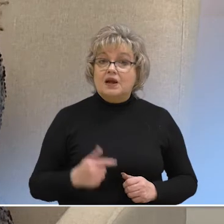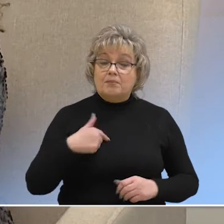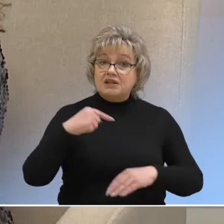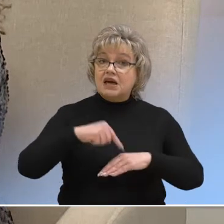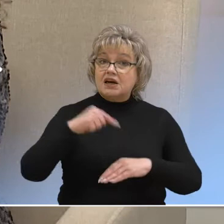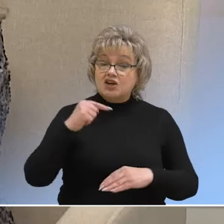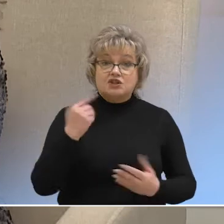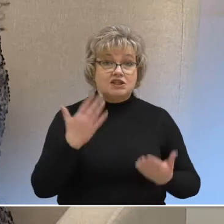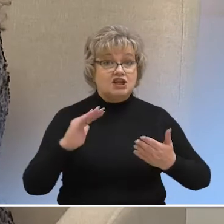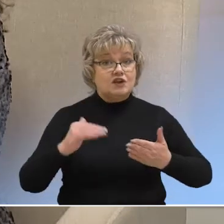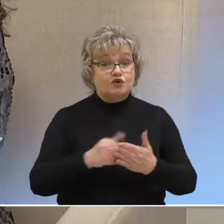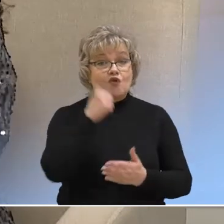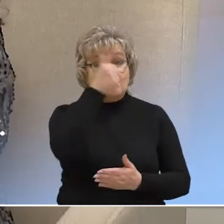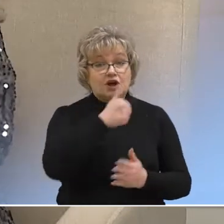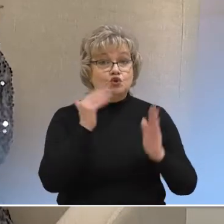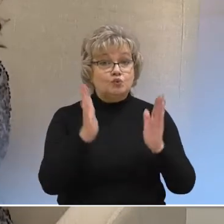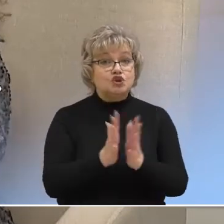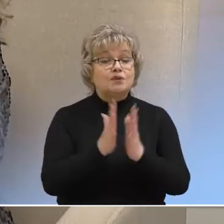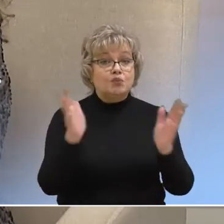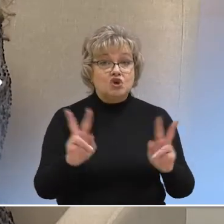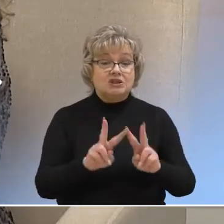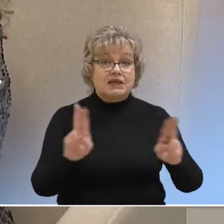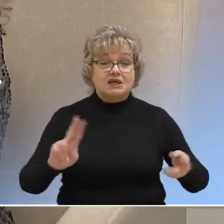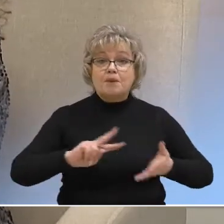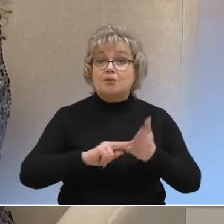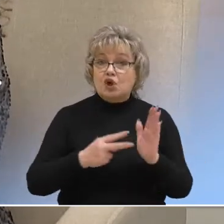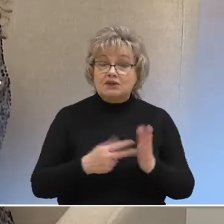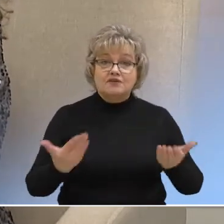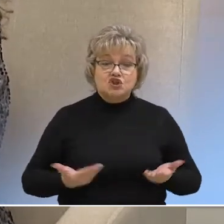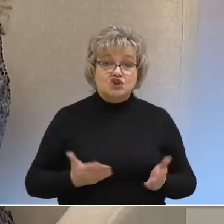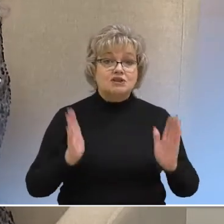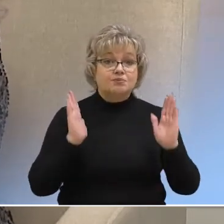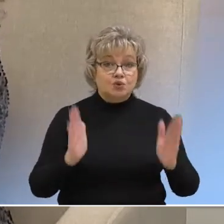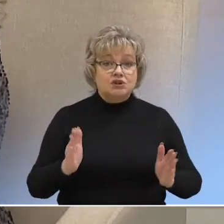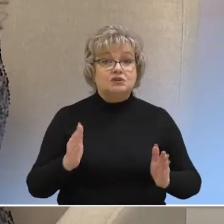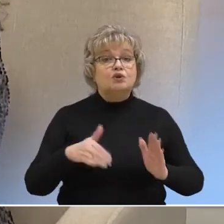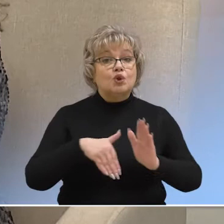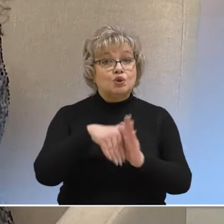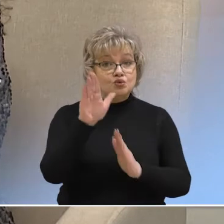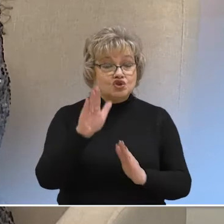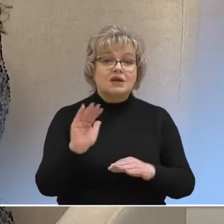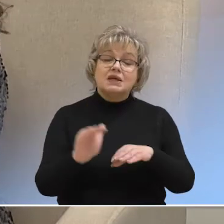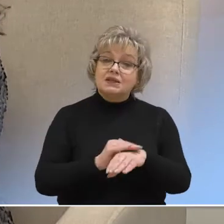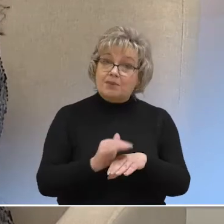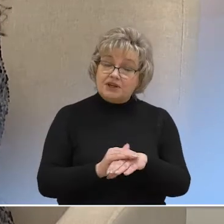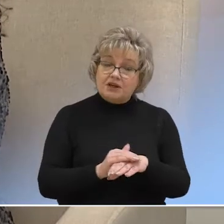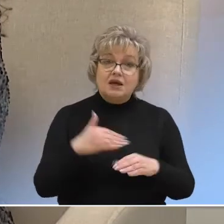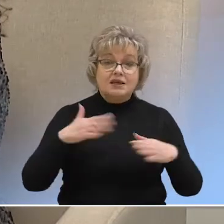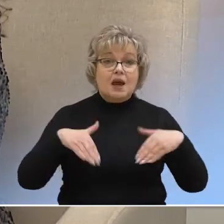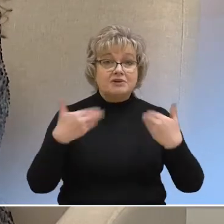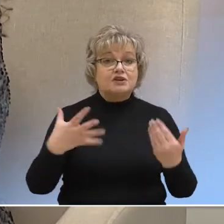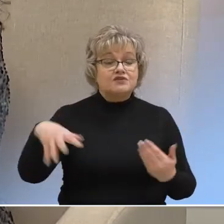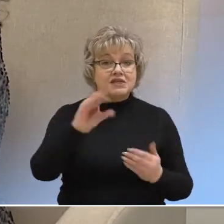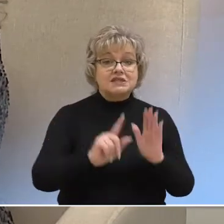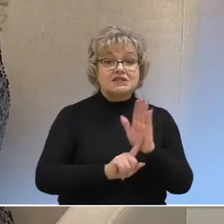Мне кажется, если в новом году будет больше таких проектов, жизнь станет светлее, и добрее. Я поздравляю